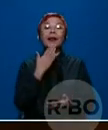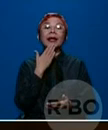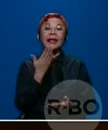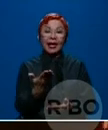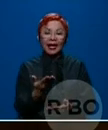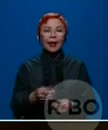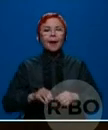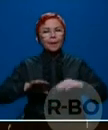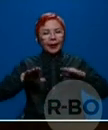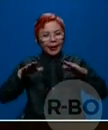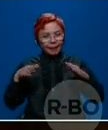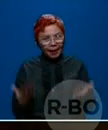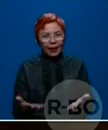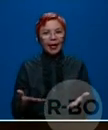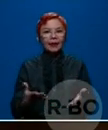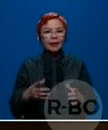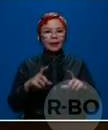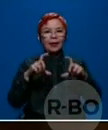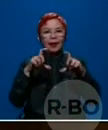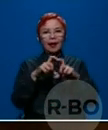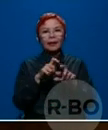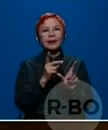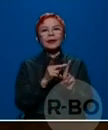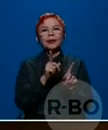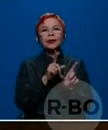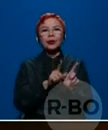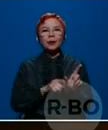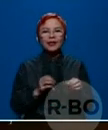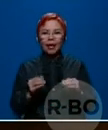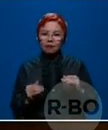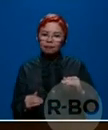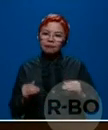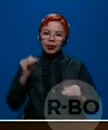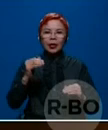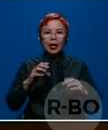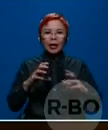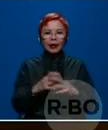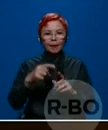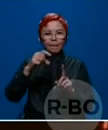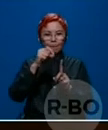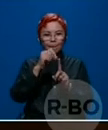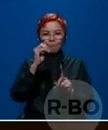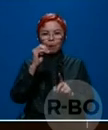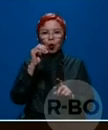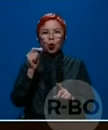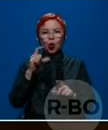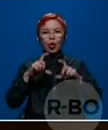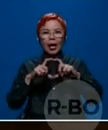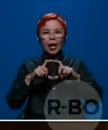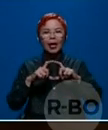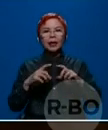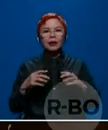Bagaimana cara Pak Agus bisa mengoptimalkan tim por untuk memastikan